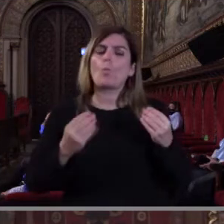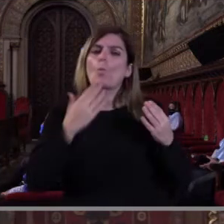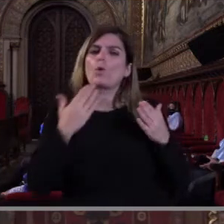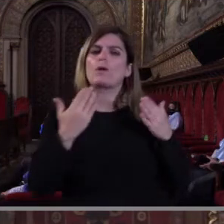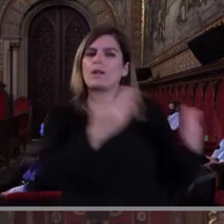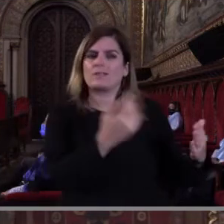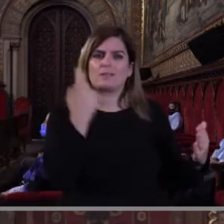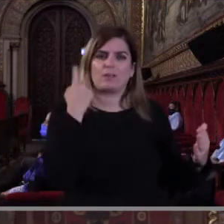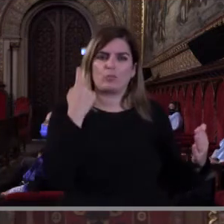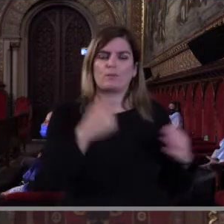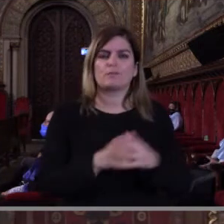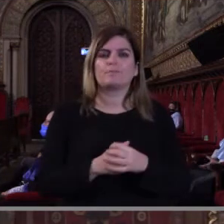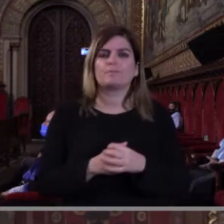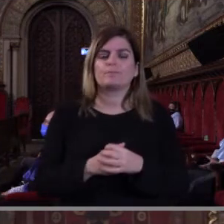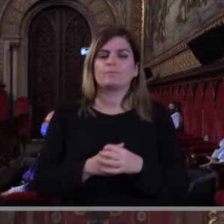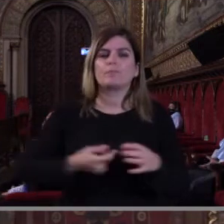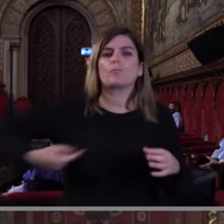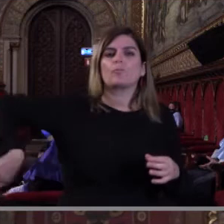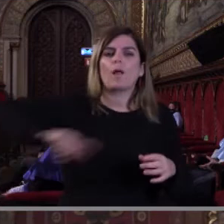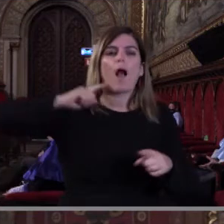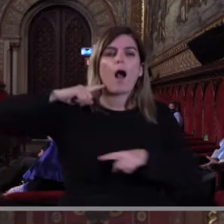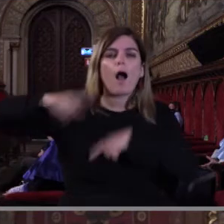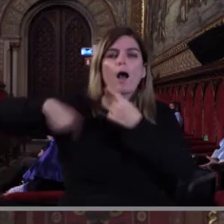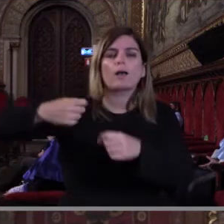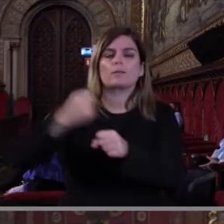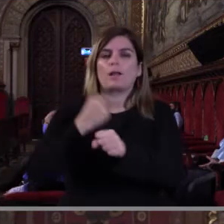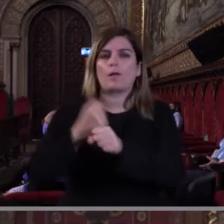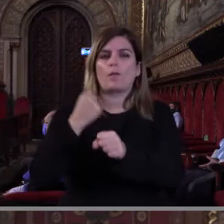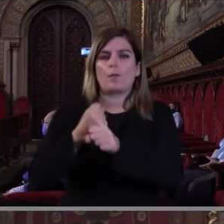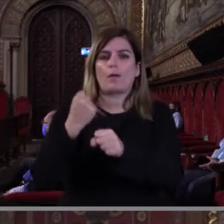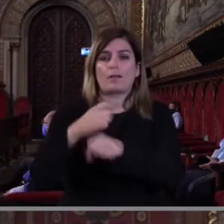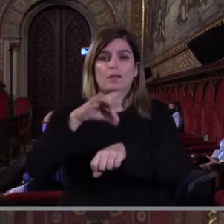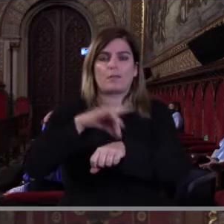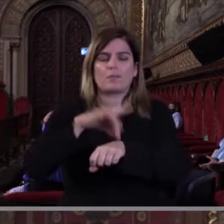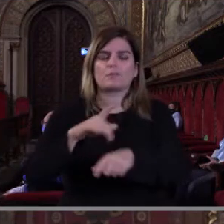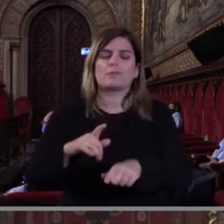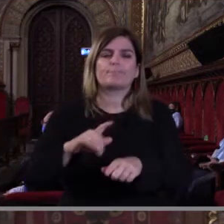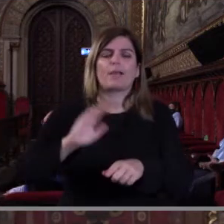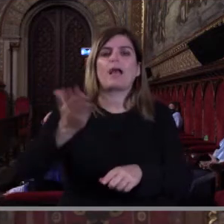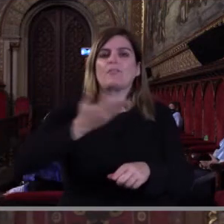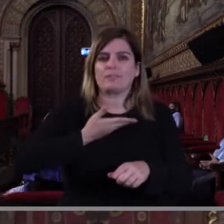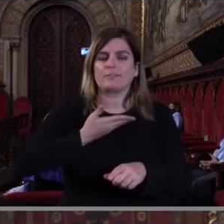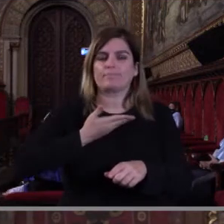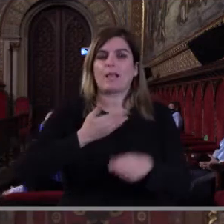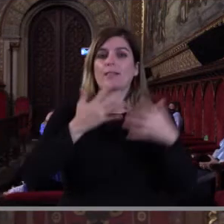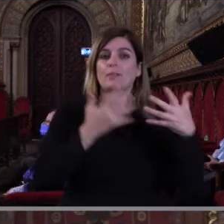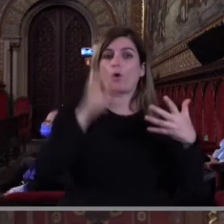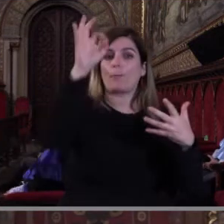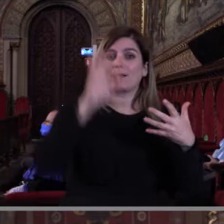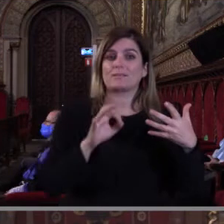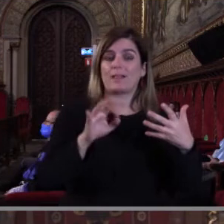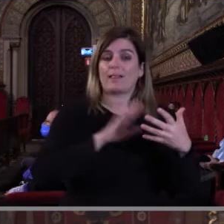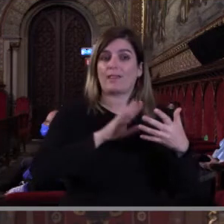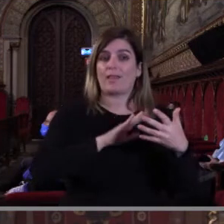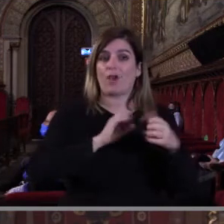gràcies. El fer cada dia la nostra tasca professional com a sanitaris ha tingut un cost. El 10% dels casos de